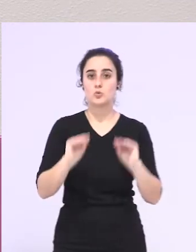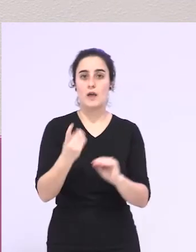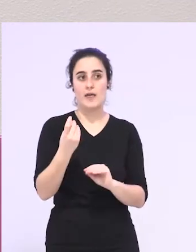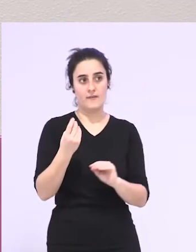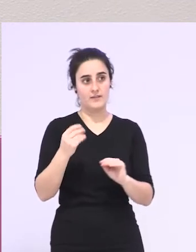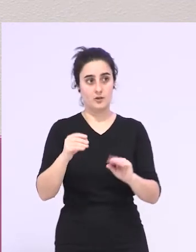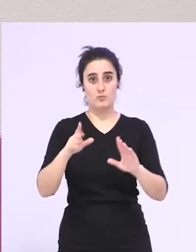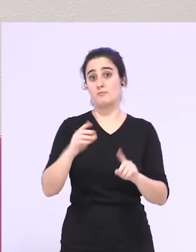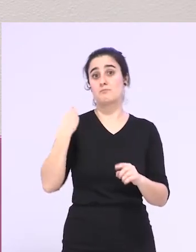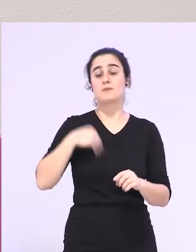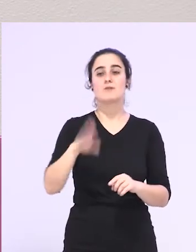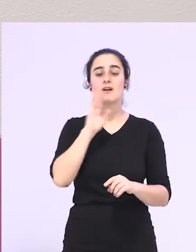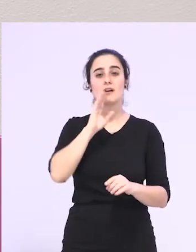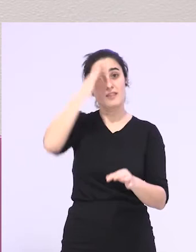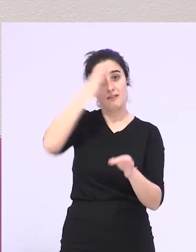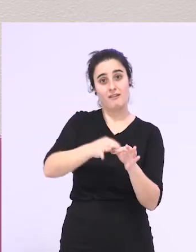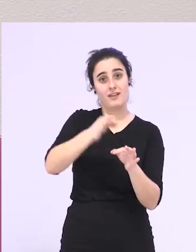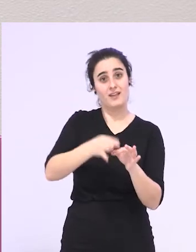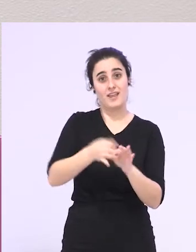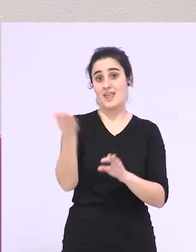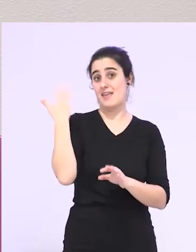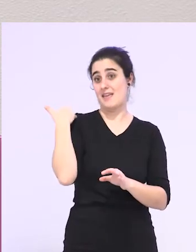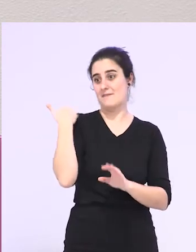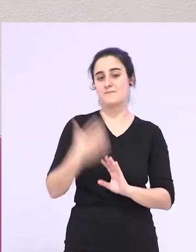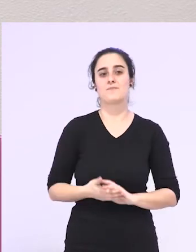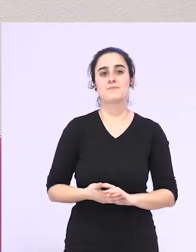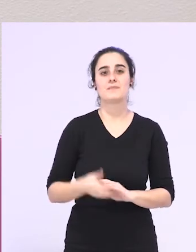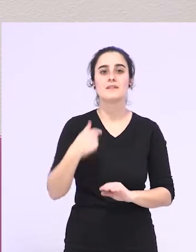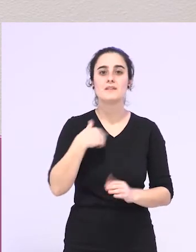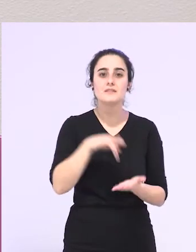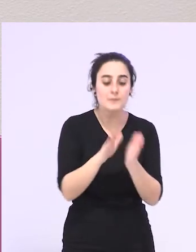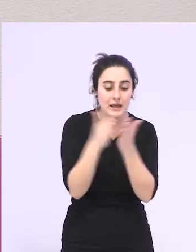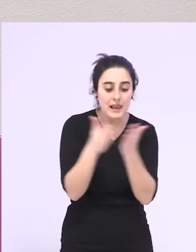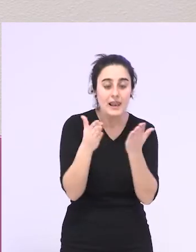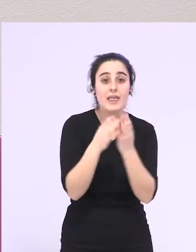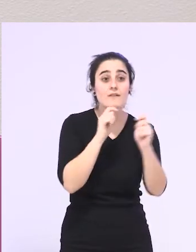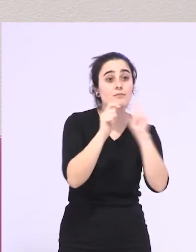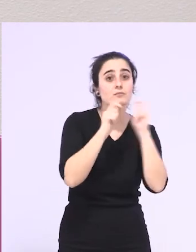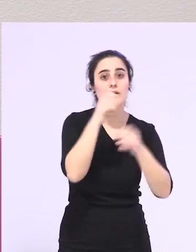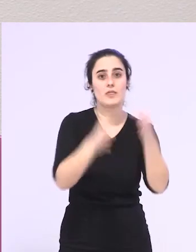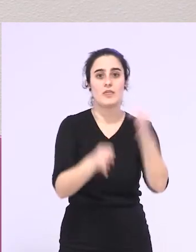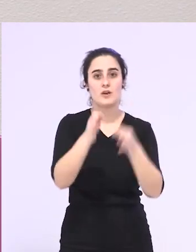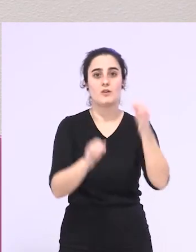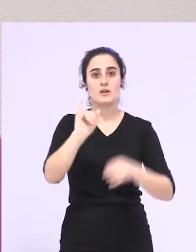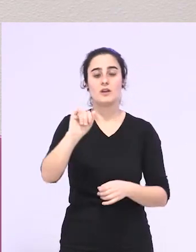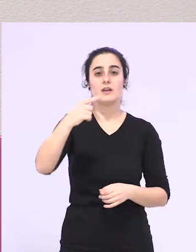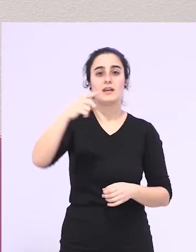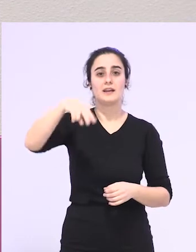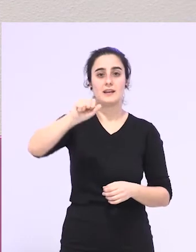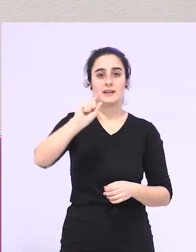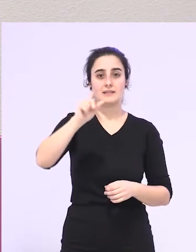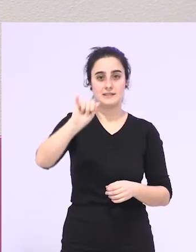gara berriro sinisgarritasunaren kontu horretan. Nik libururako elkarrizketatu ditudan juristetako bada Ignasi Terrades,